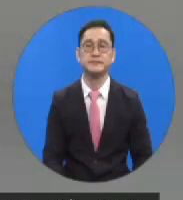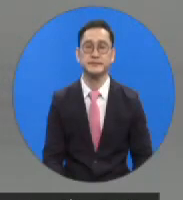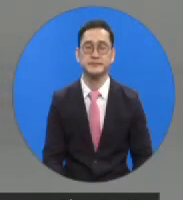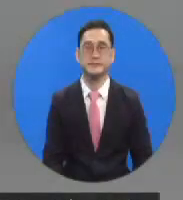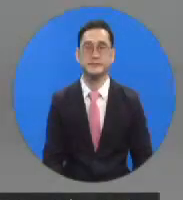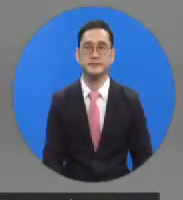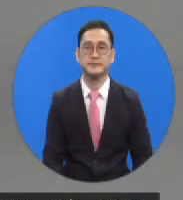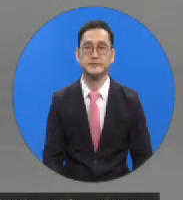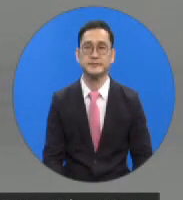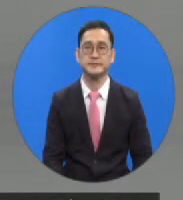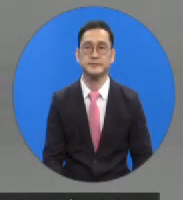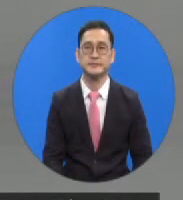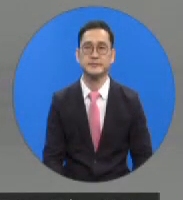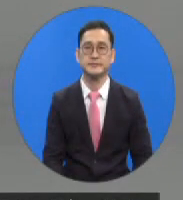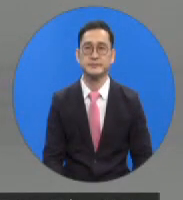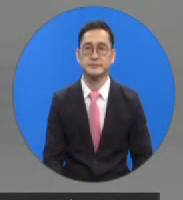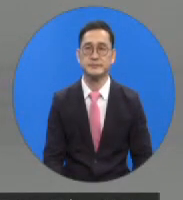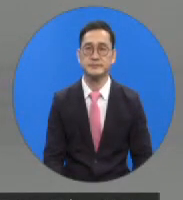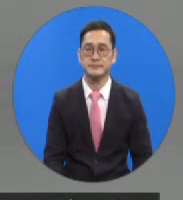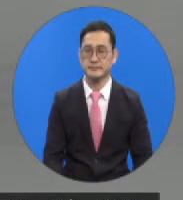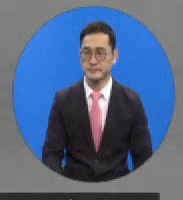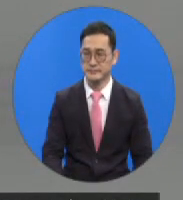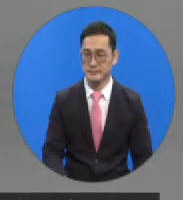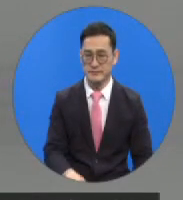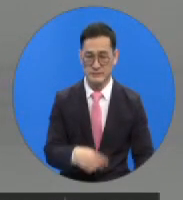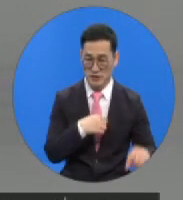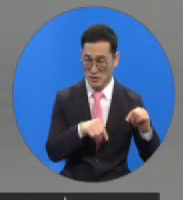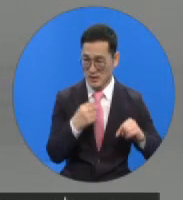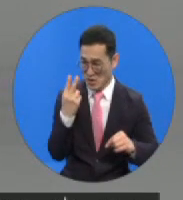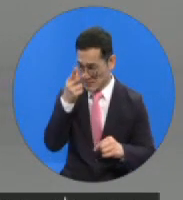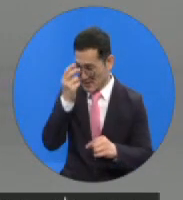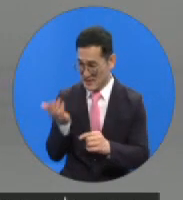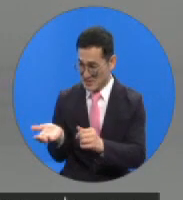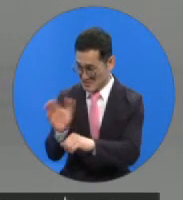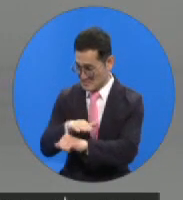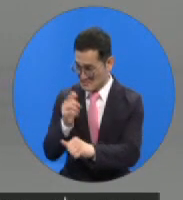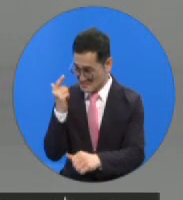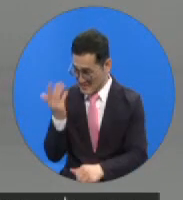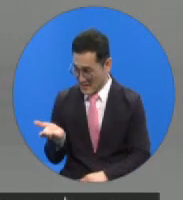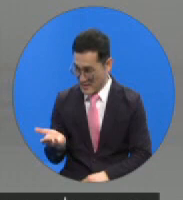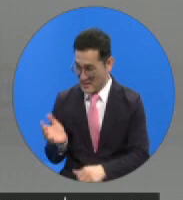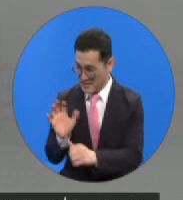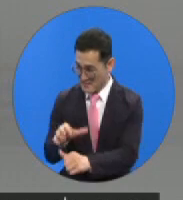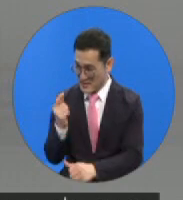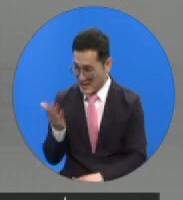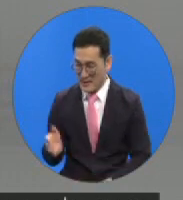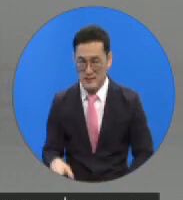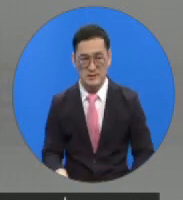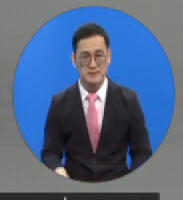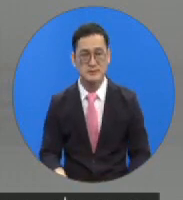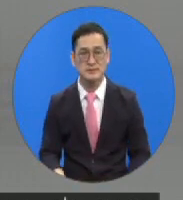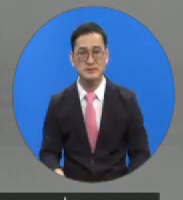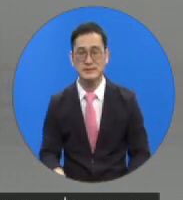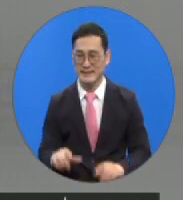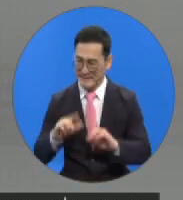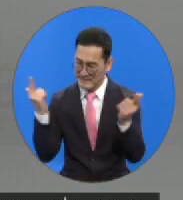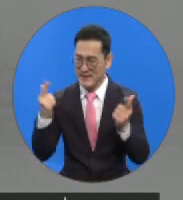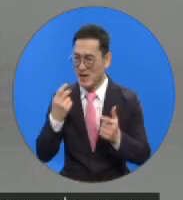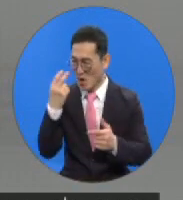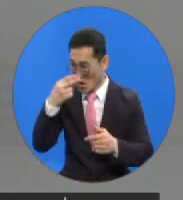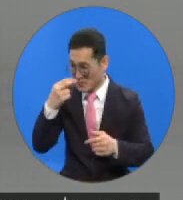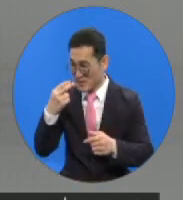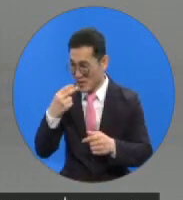대한 반격인 셈이죠. 정치가 검찰을 덮었다고요? 아니죠. 검찰이 정치하다 들킨 거겠죠. 이건 검찰